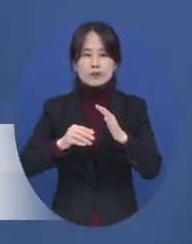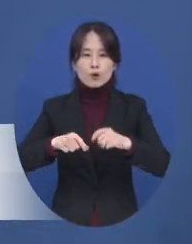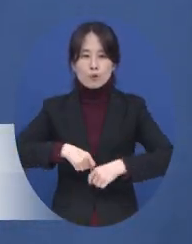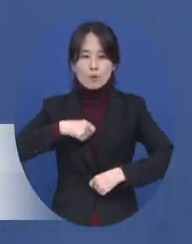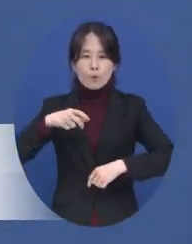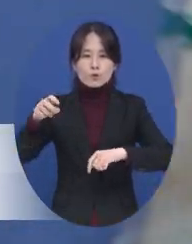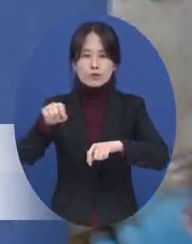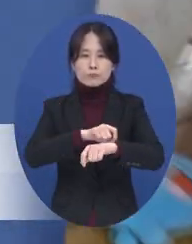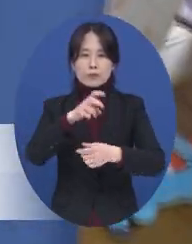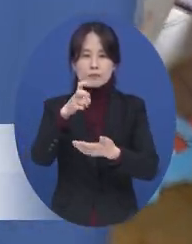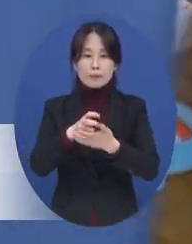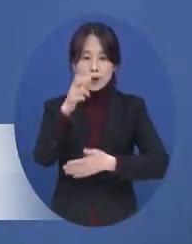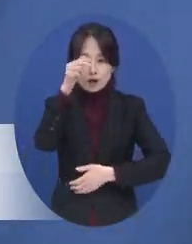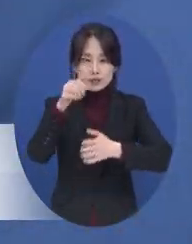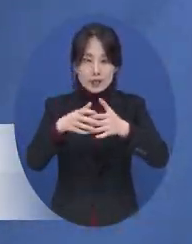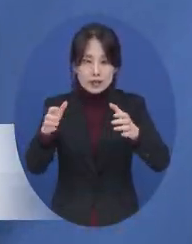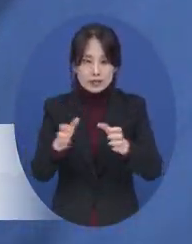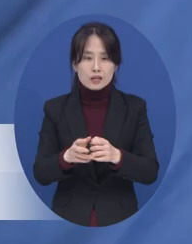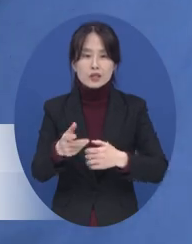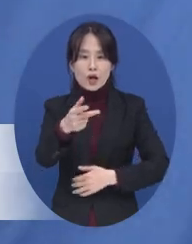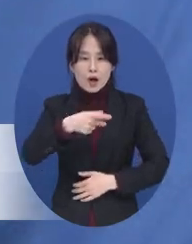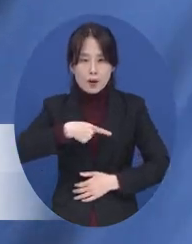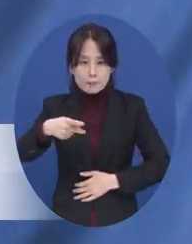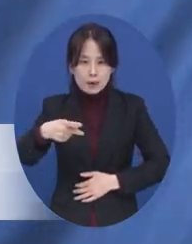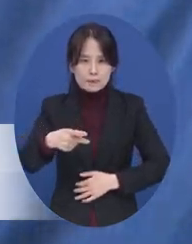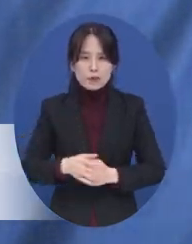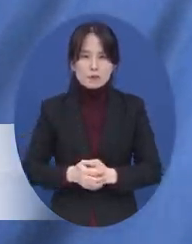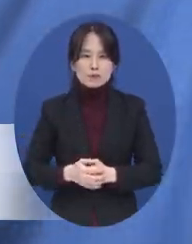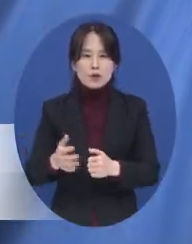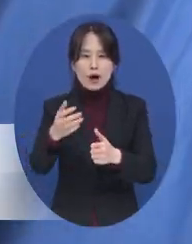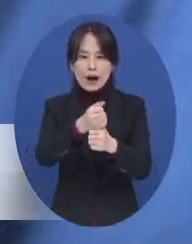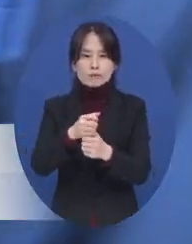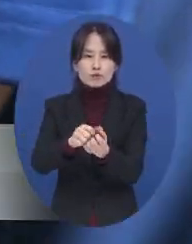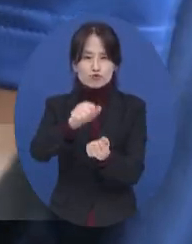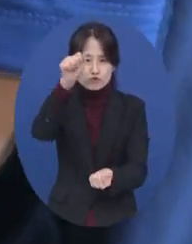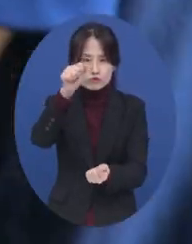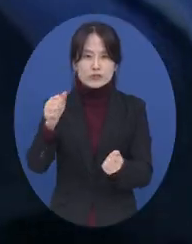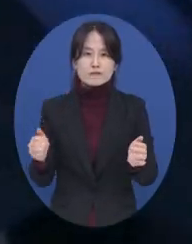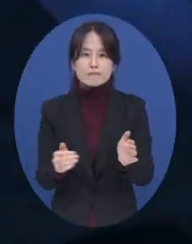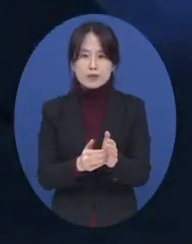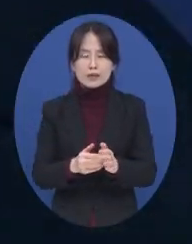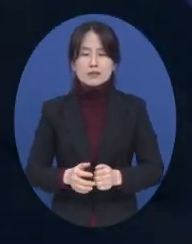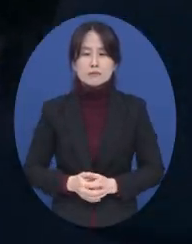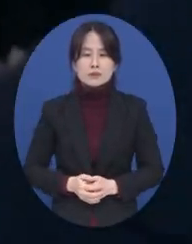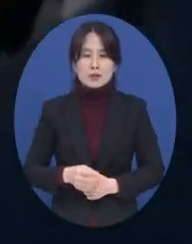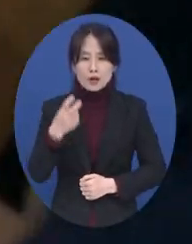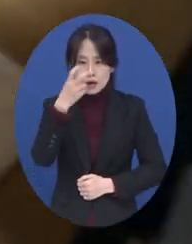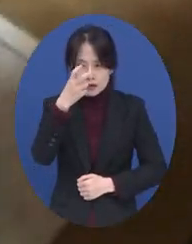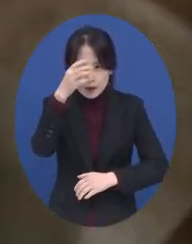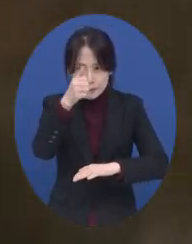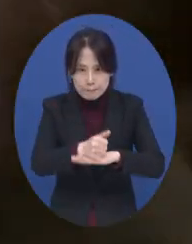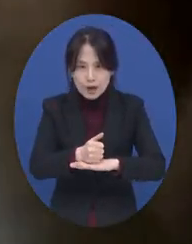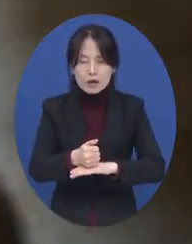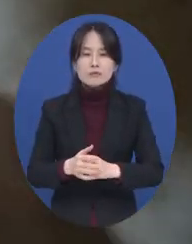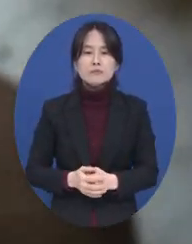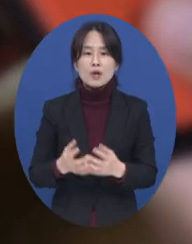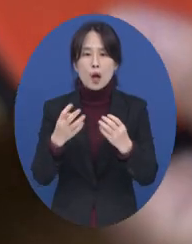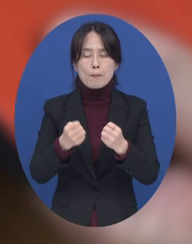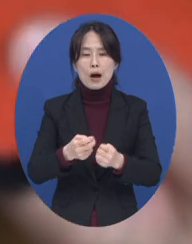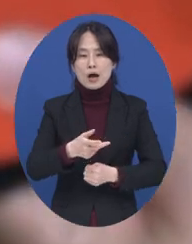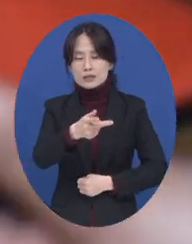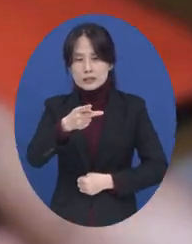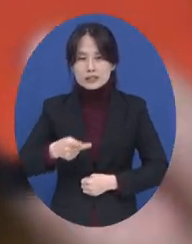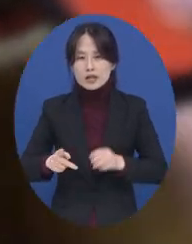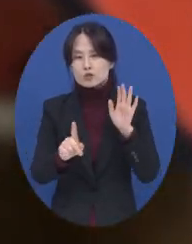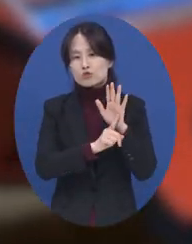설경 4 다른 해서 대고 병 넣어 압수수색 영장 집행을 하겠습니다 수사결과 수백장의 대출 광고